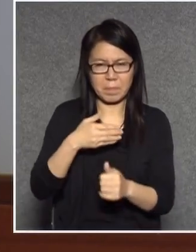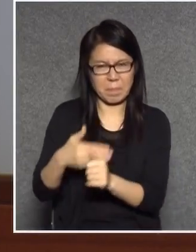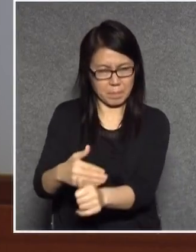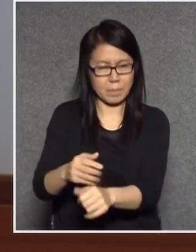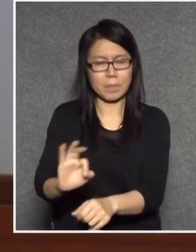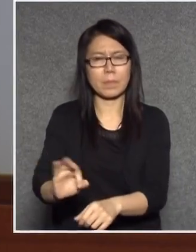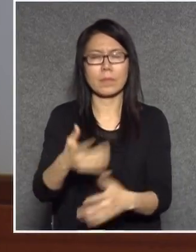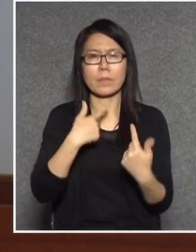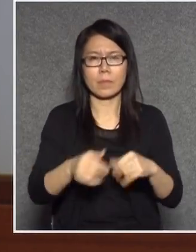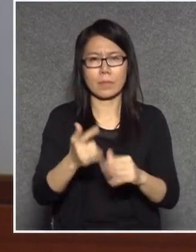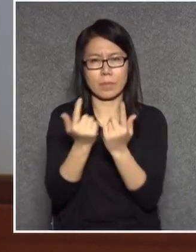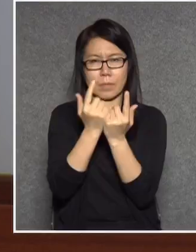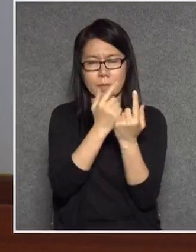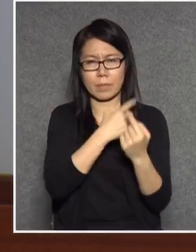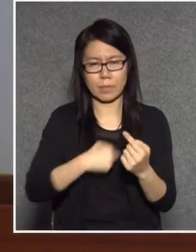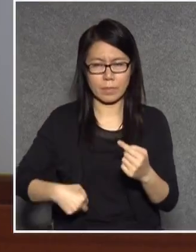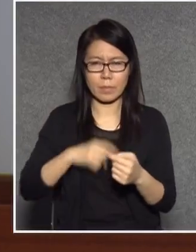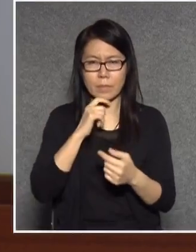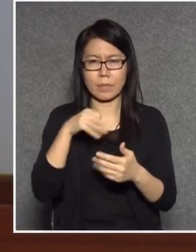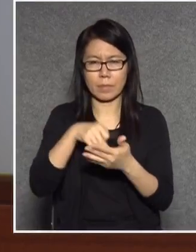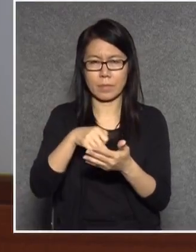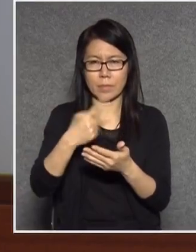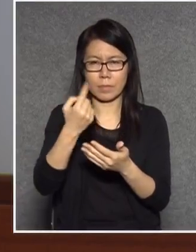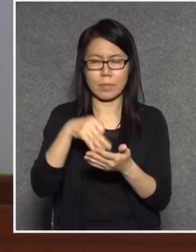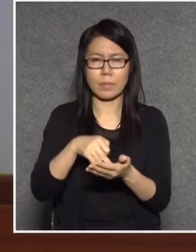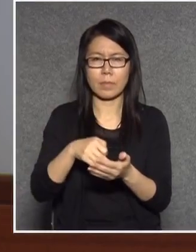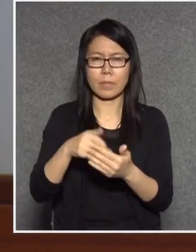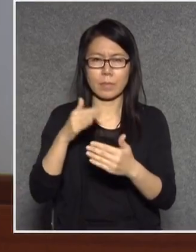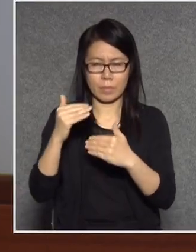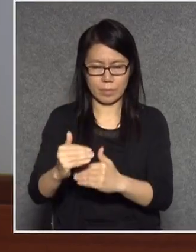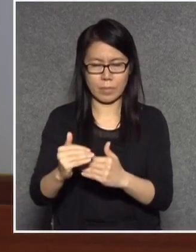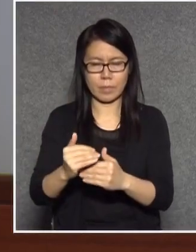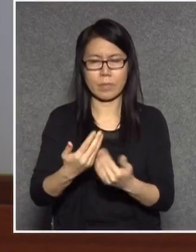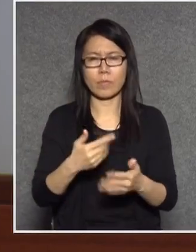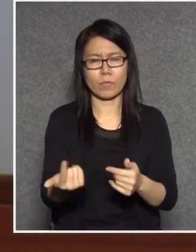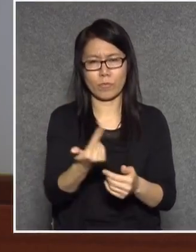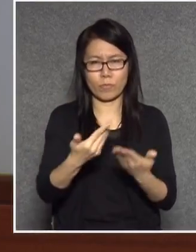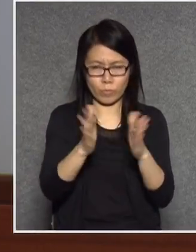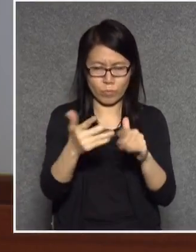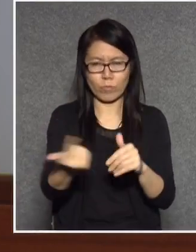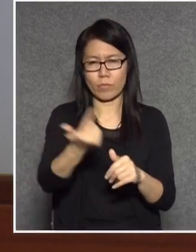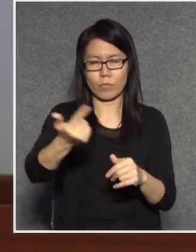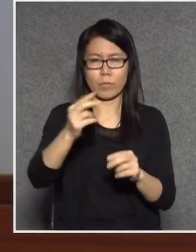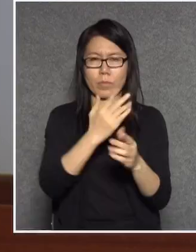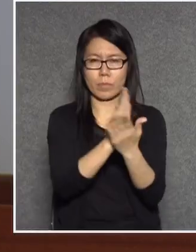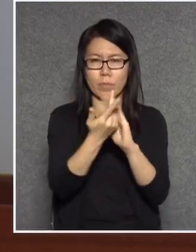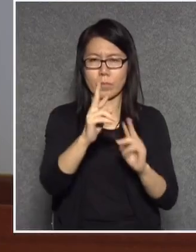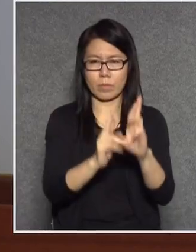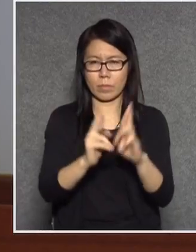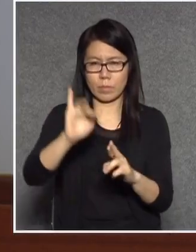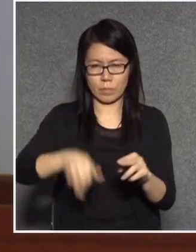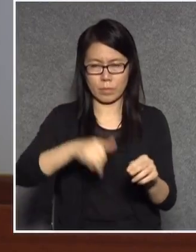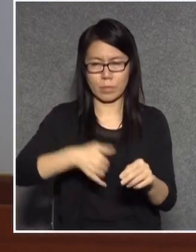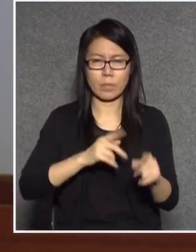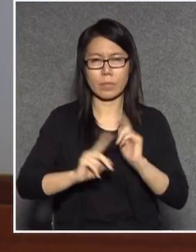京要求重新取消一簽一行嘅限制，同埋開放更加多自由行嘅城市。新民主同盟